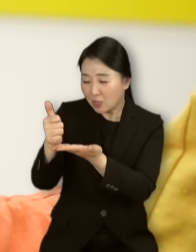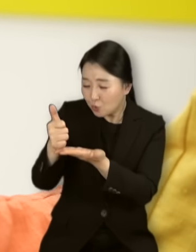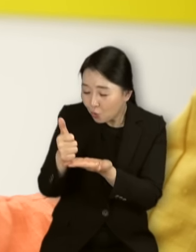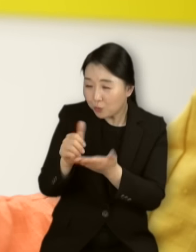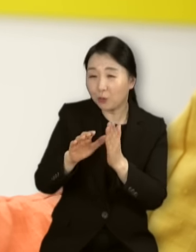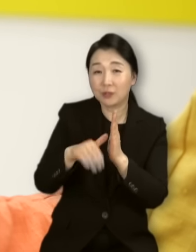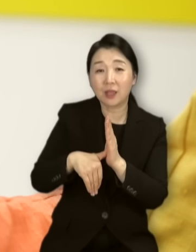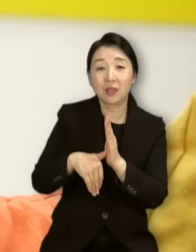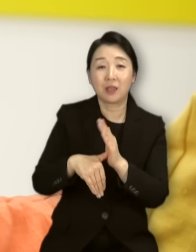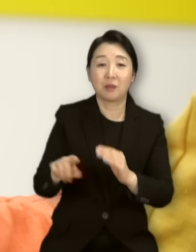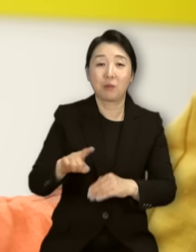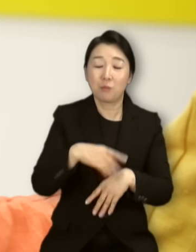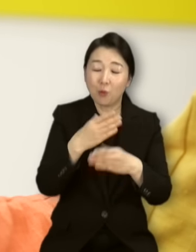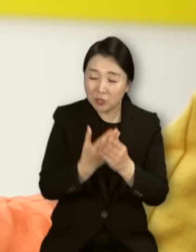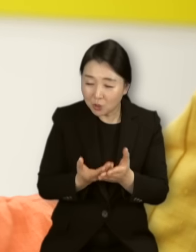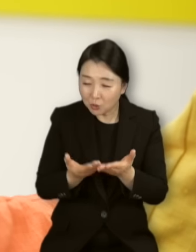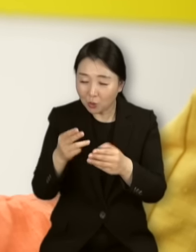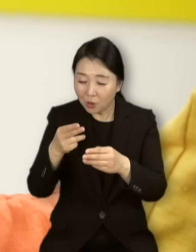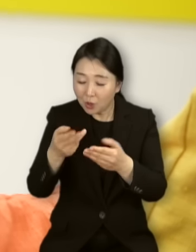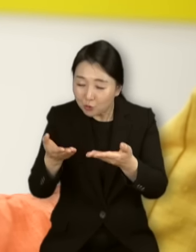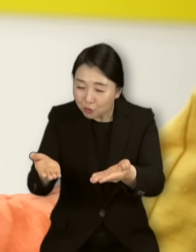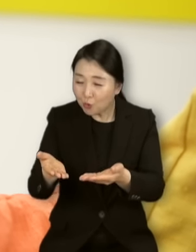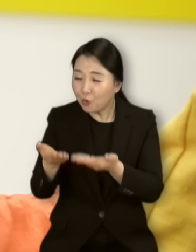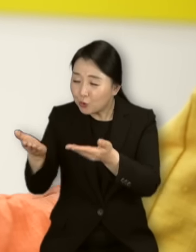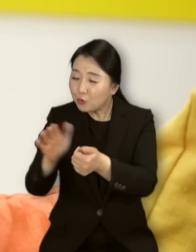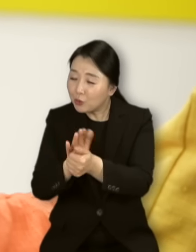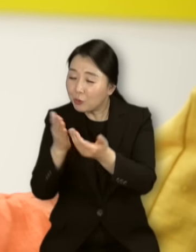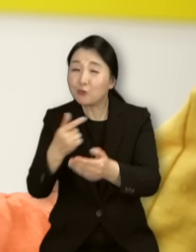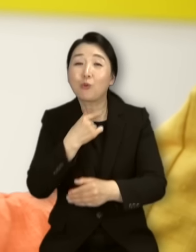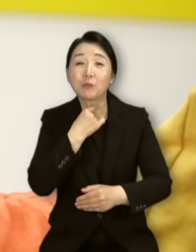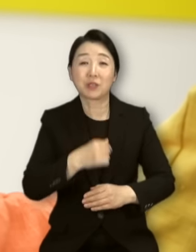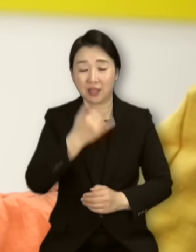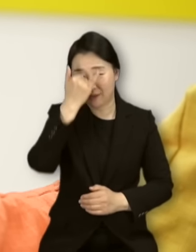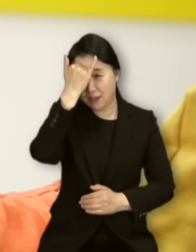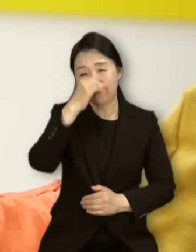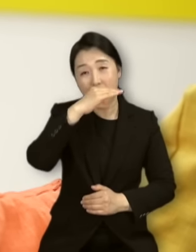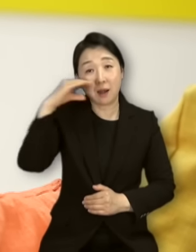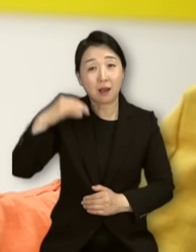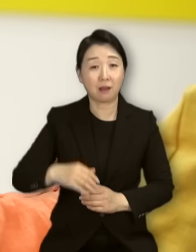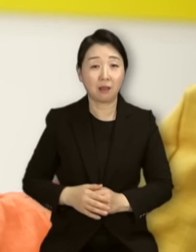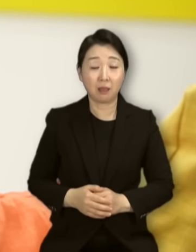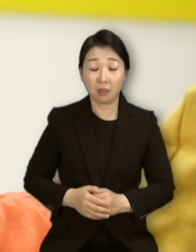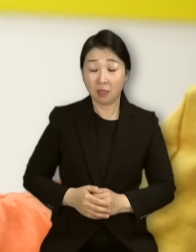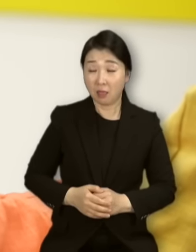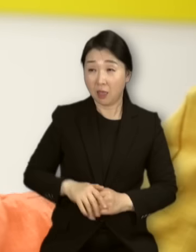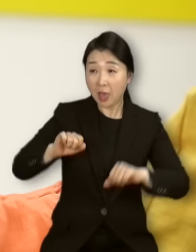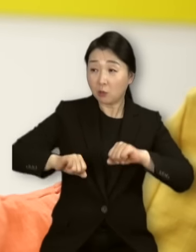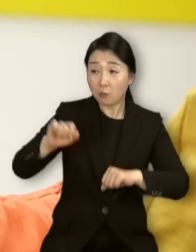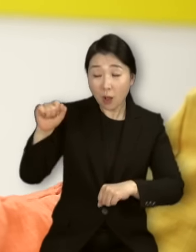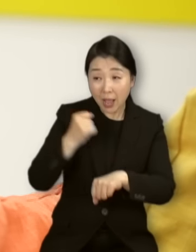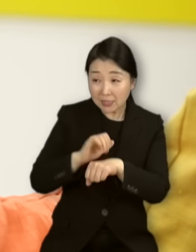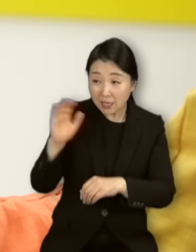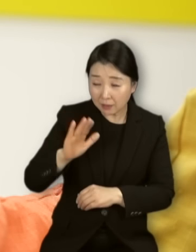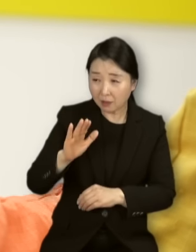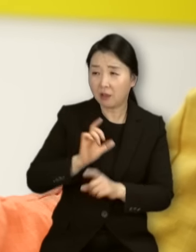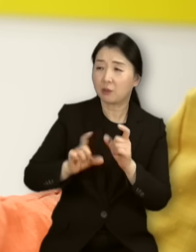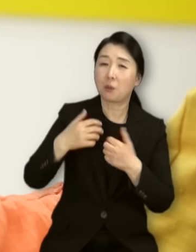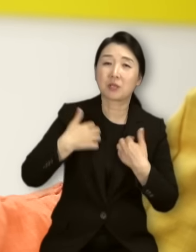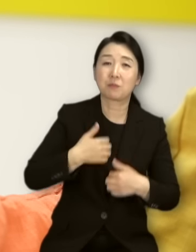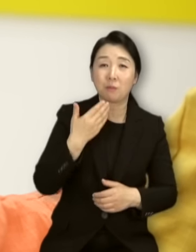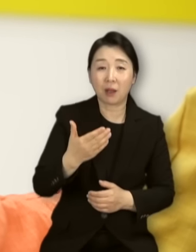손님이 오면 다 이것도 해주고 싶고 저것도 해주고 싶고 아무것도 안 해도 더